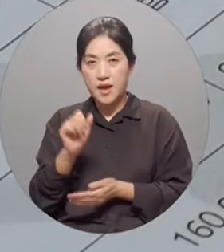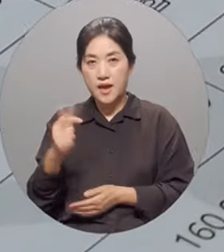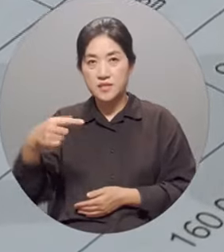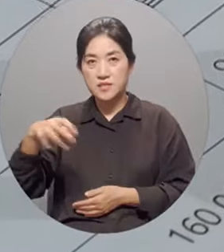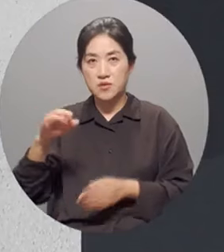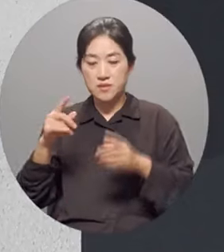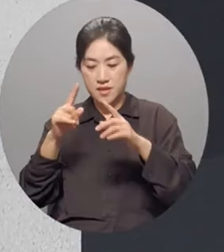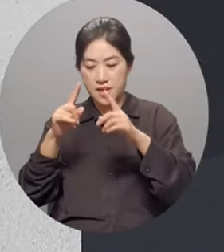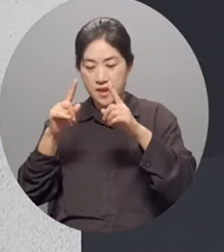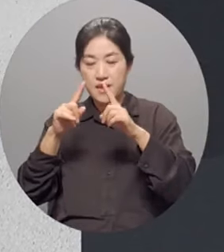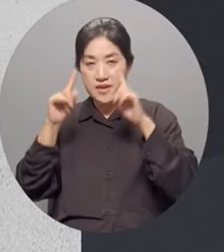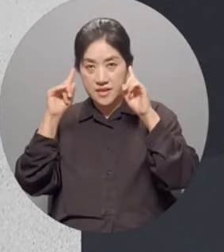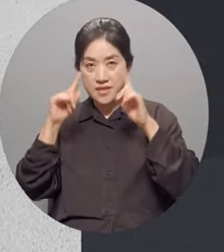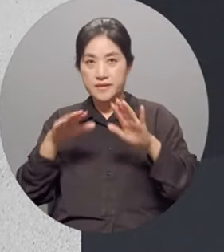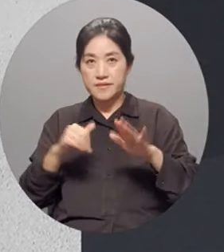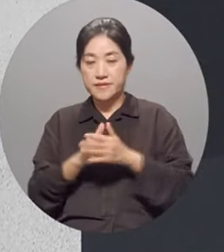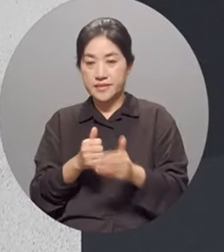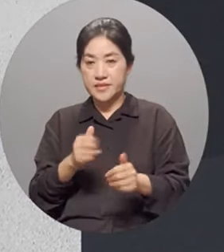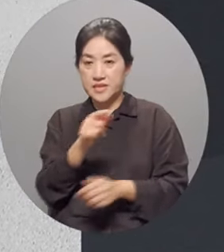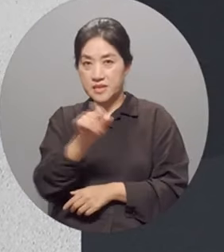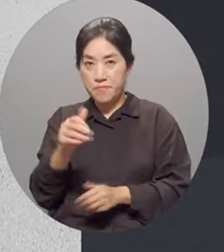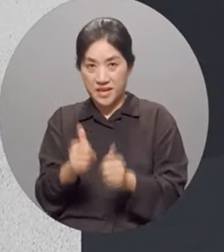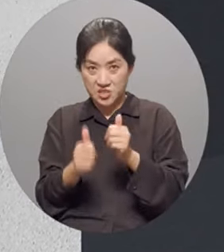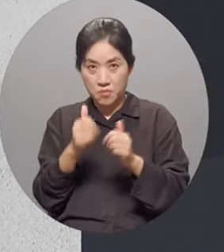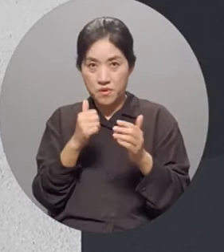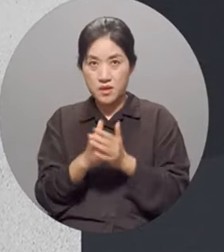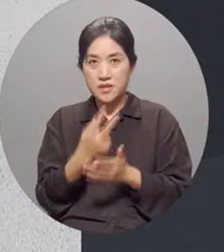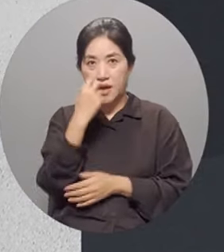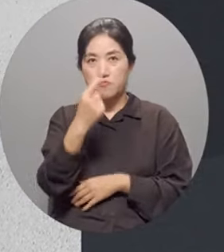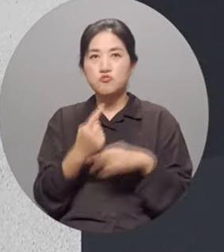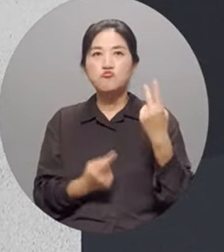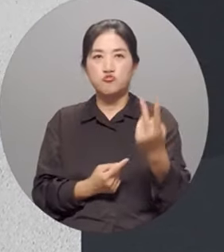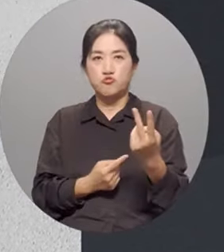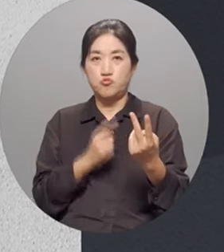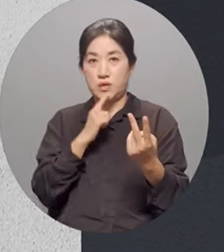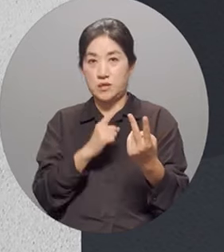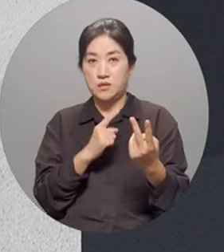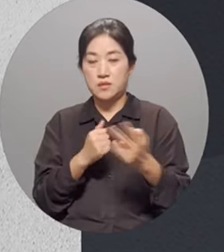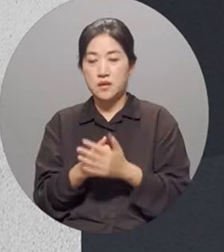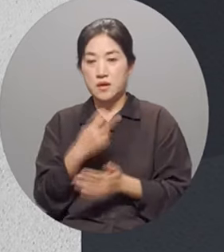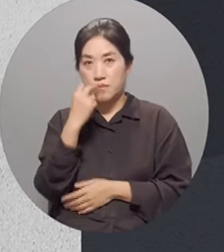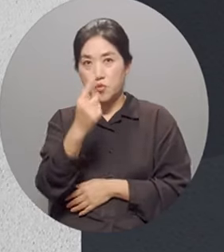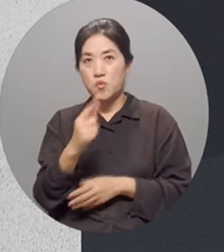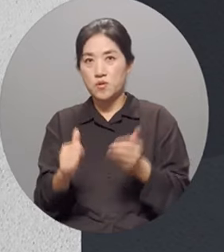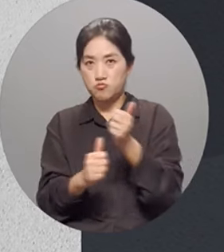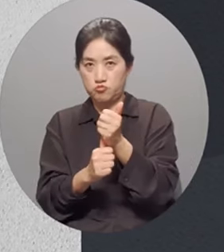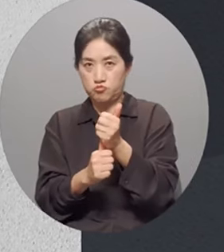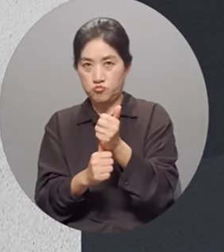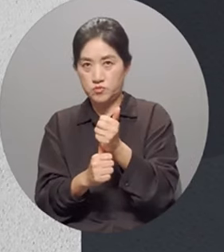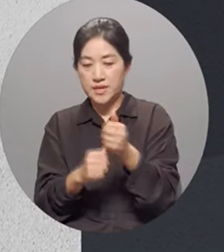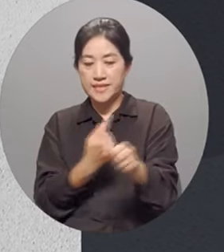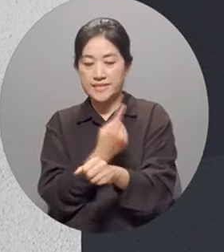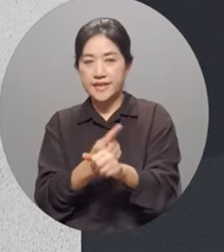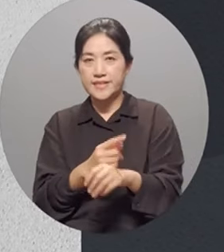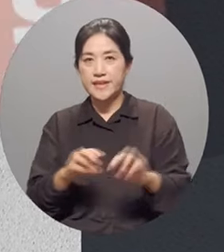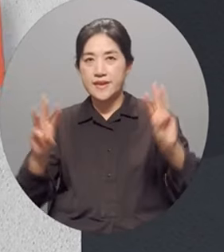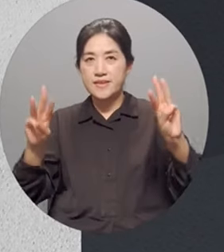않 보면 감독관 두명 배치 기준으로 산정 감독관과 감독관에게 시간당